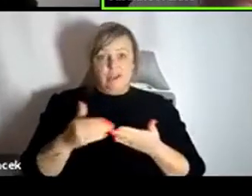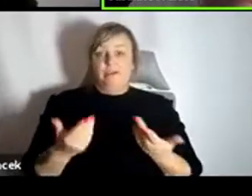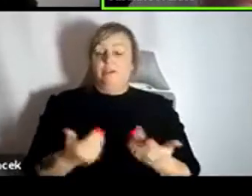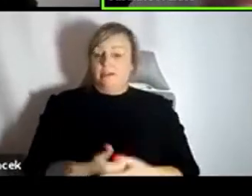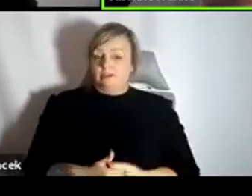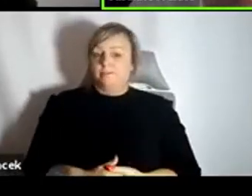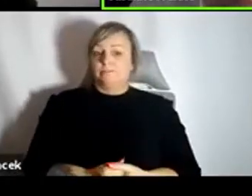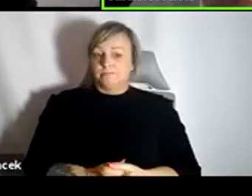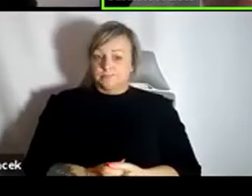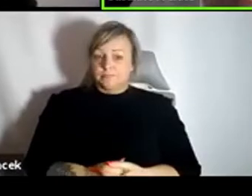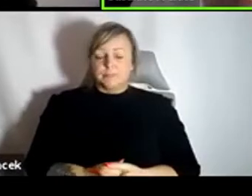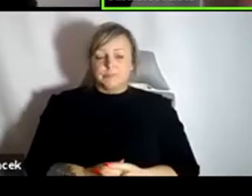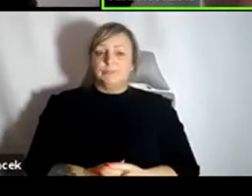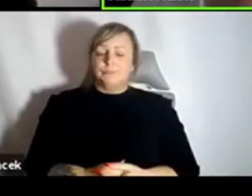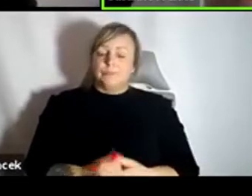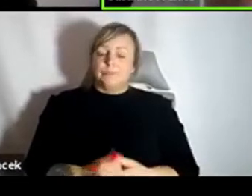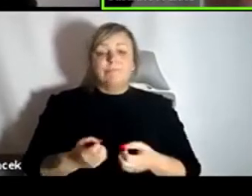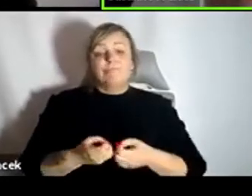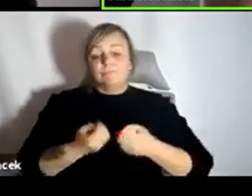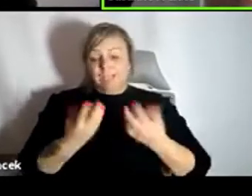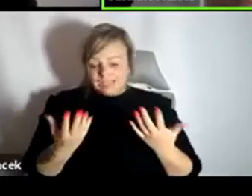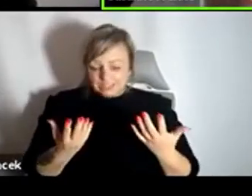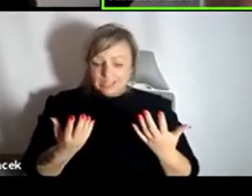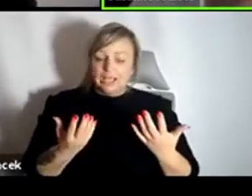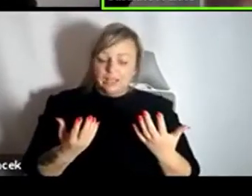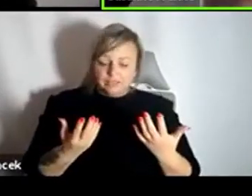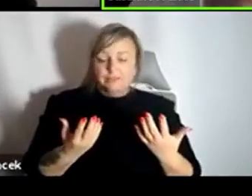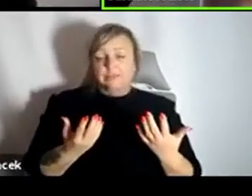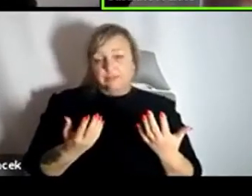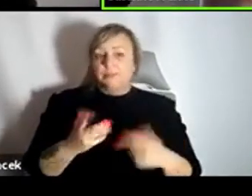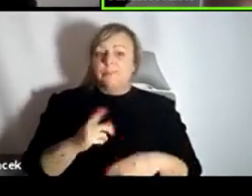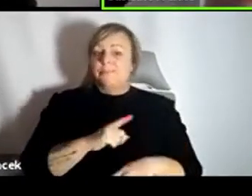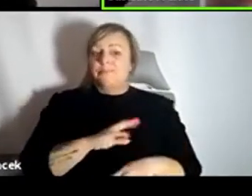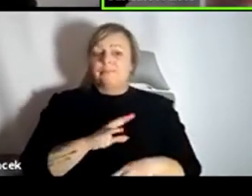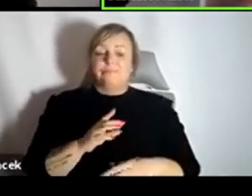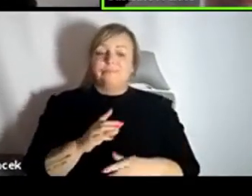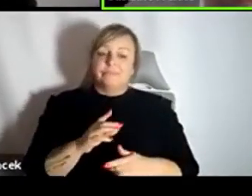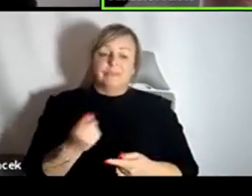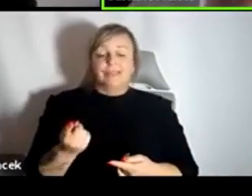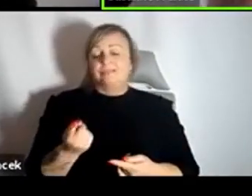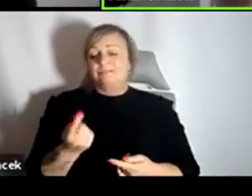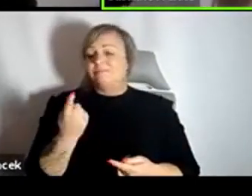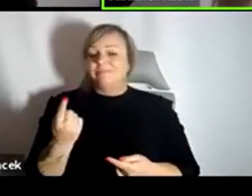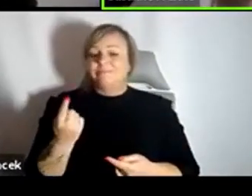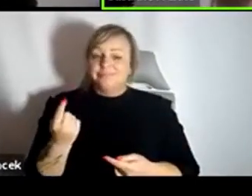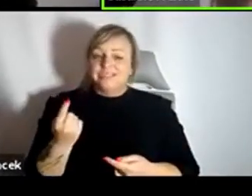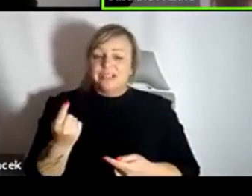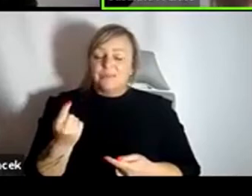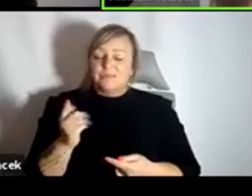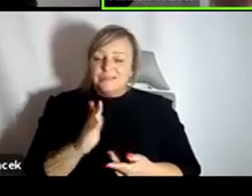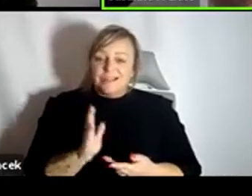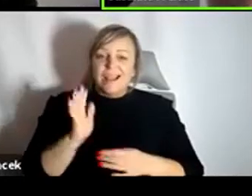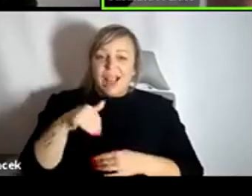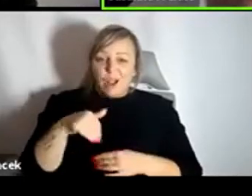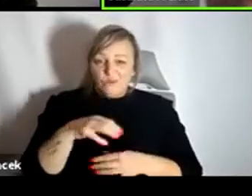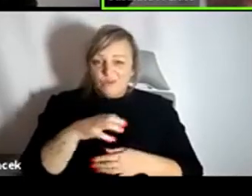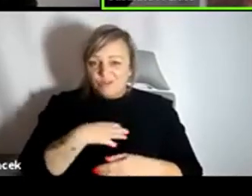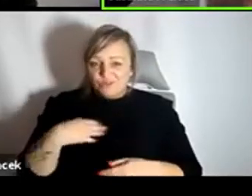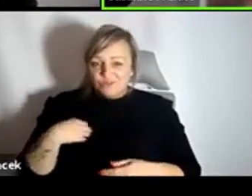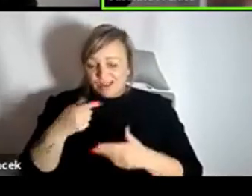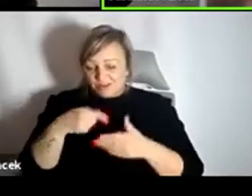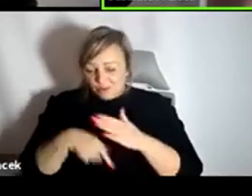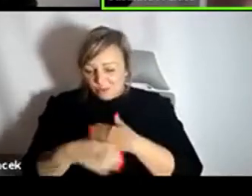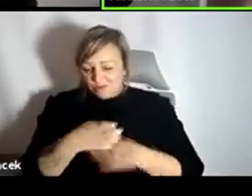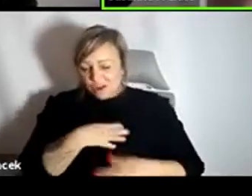Und natürlich haben sich, und das nicht nur, weil sie unter Schalke oder auf Schalke, auf und unter Schalke, großartig,